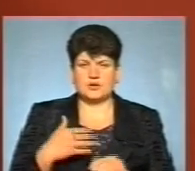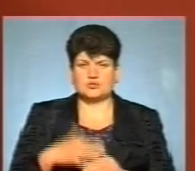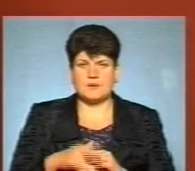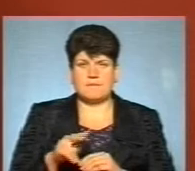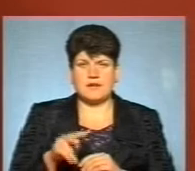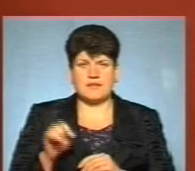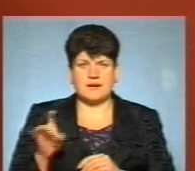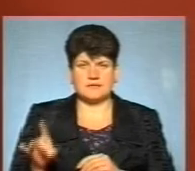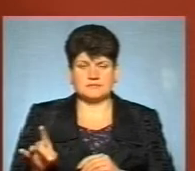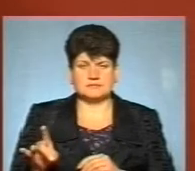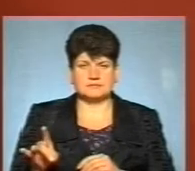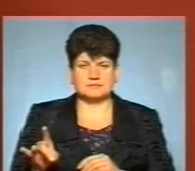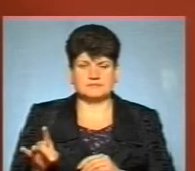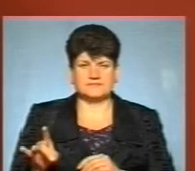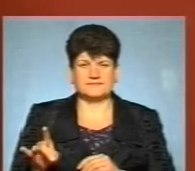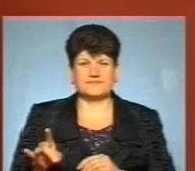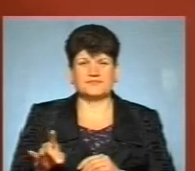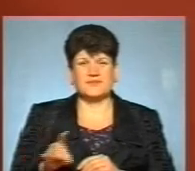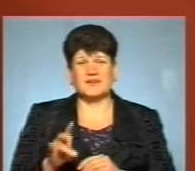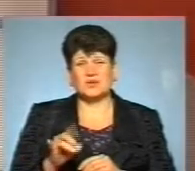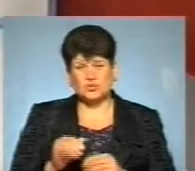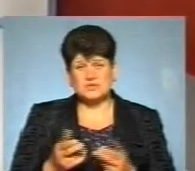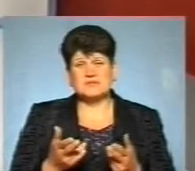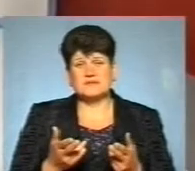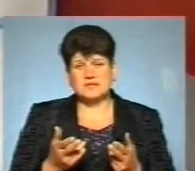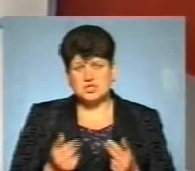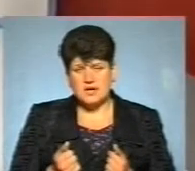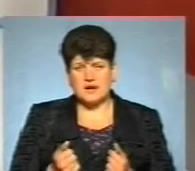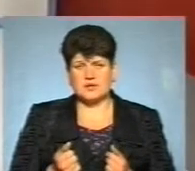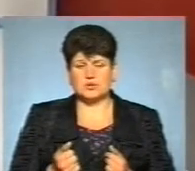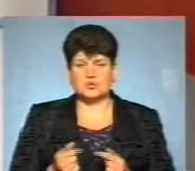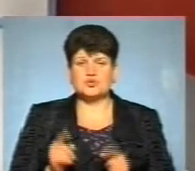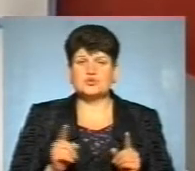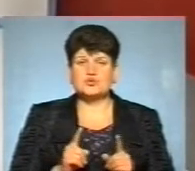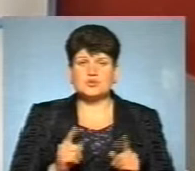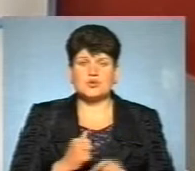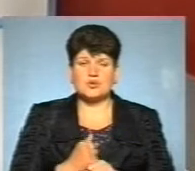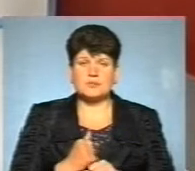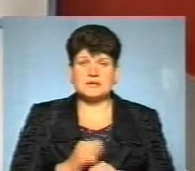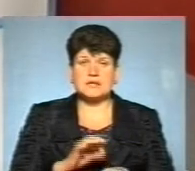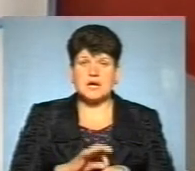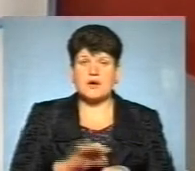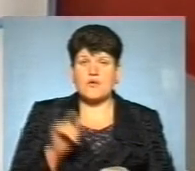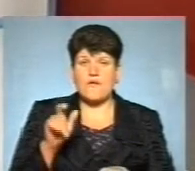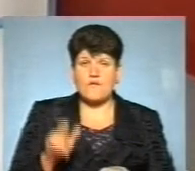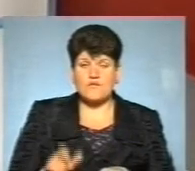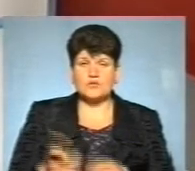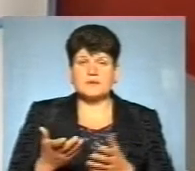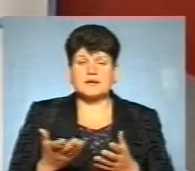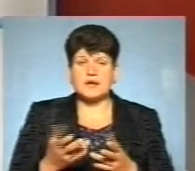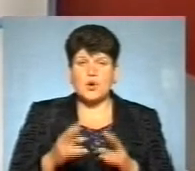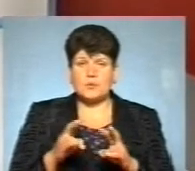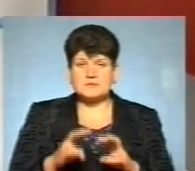так? Ну, звичайно, що робити хворому, яке